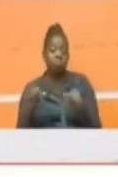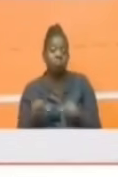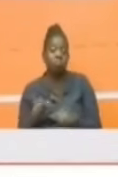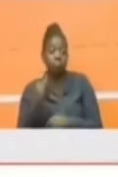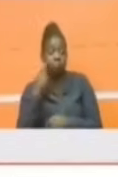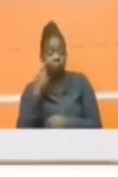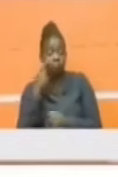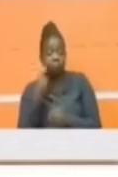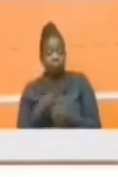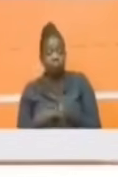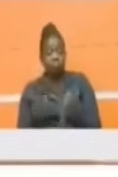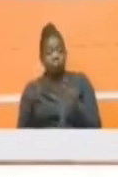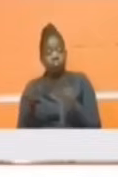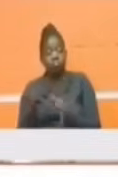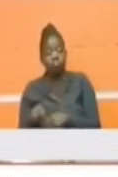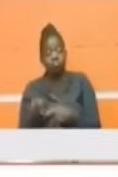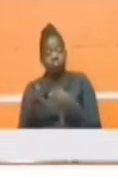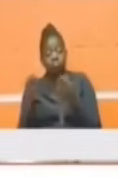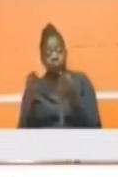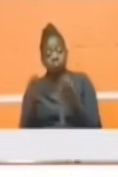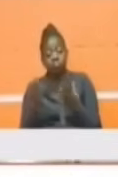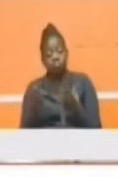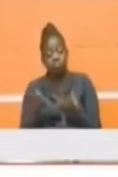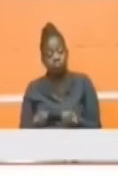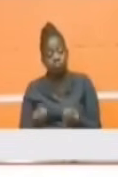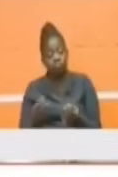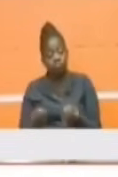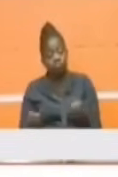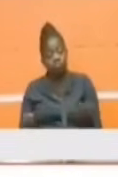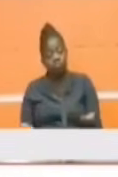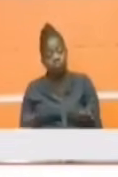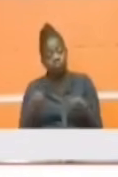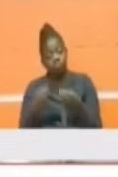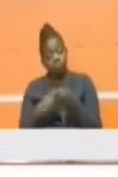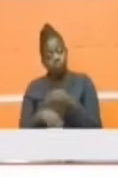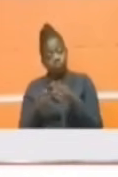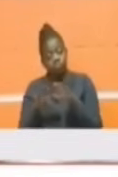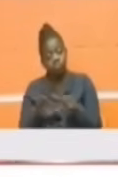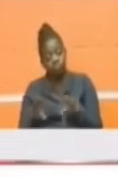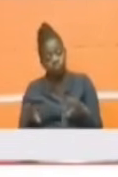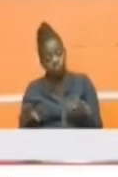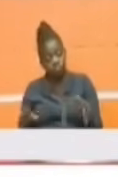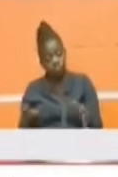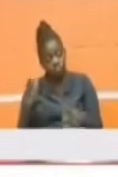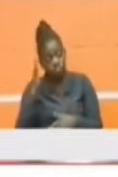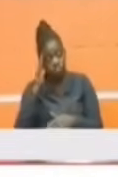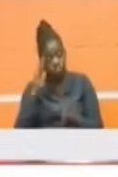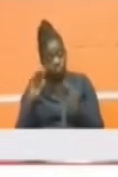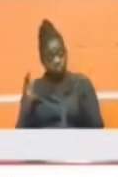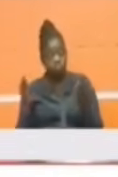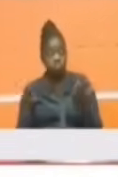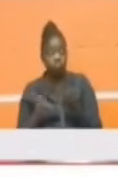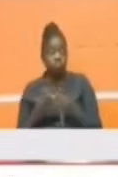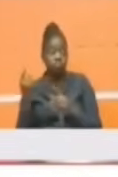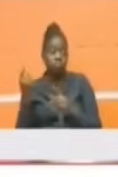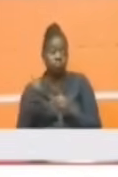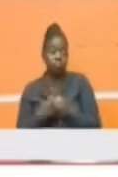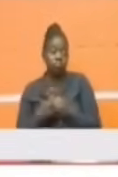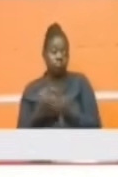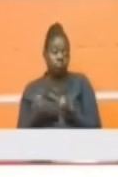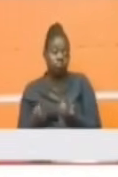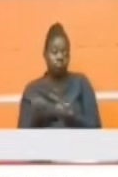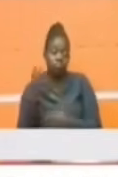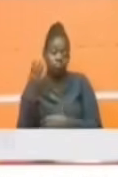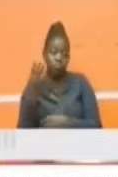mulaba ebigenda maso bitu sibyangu nolwecho ataina cha tunda mukatale manye segenda kunyiga ninsonda zayo